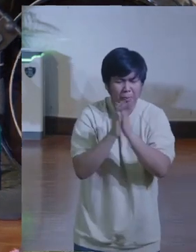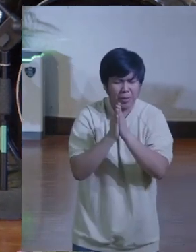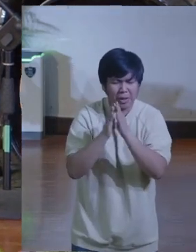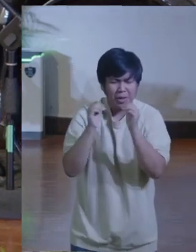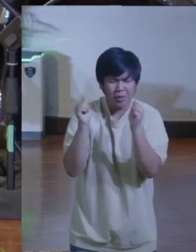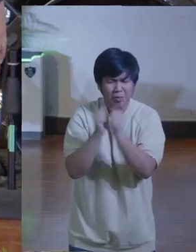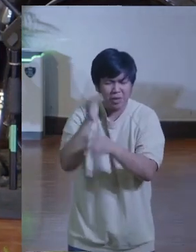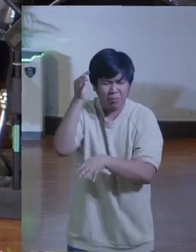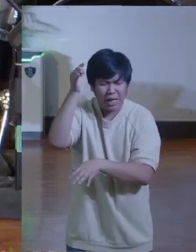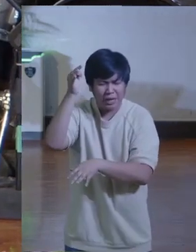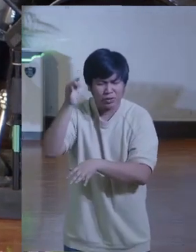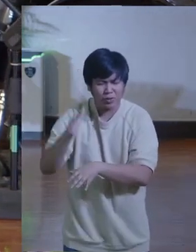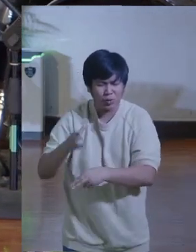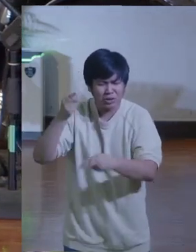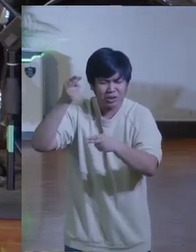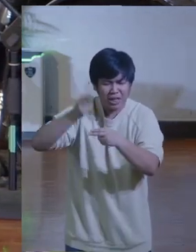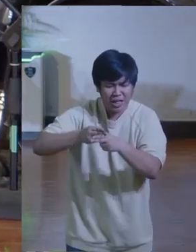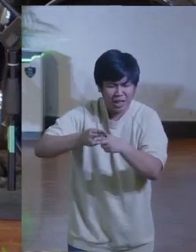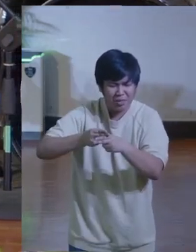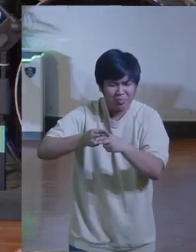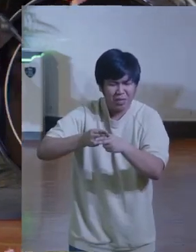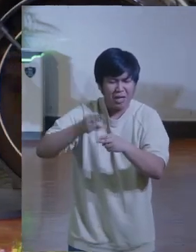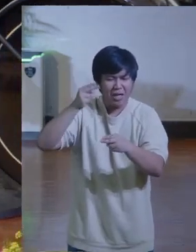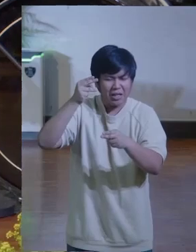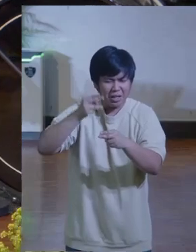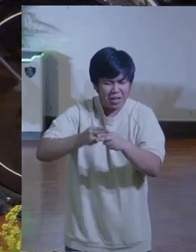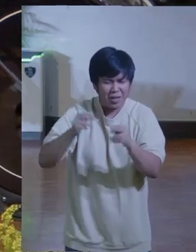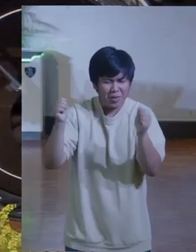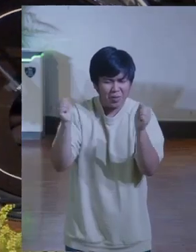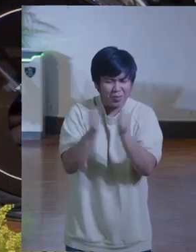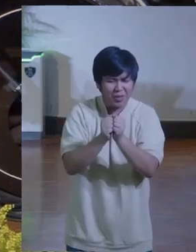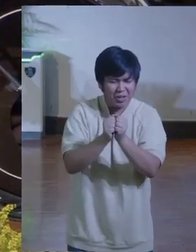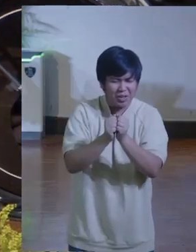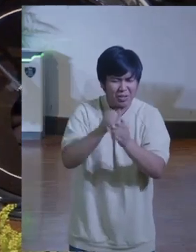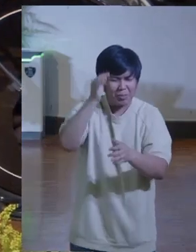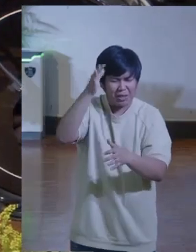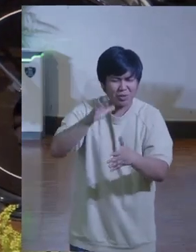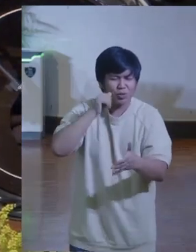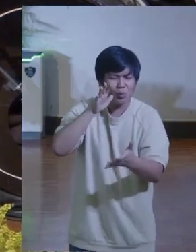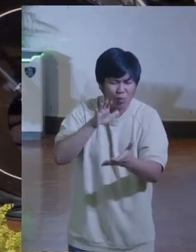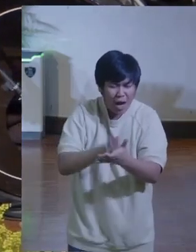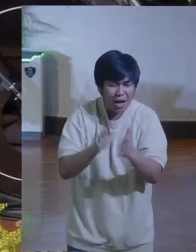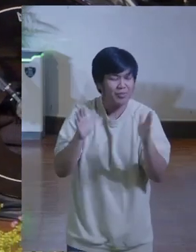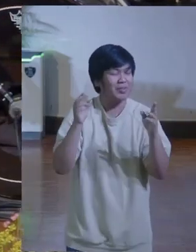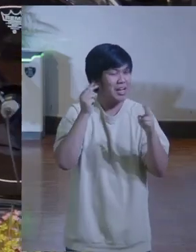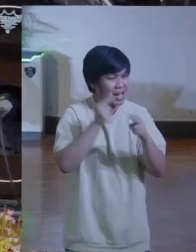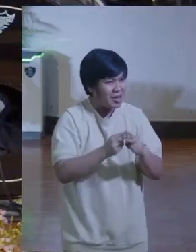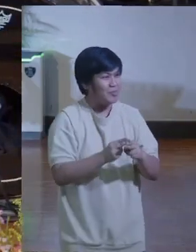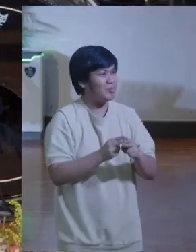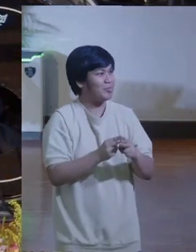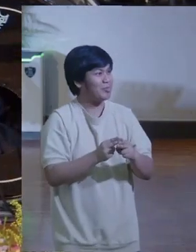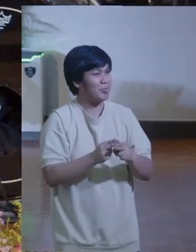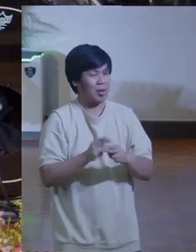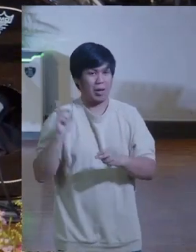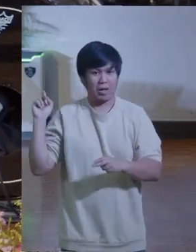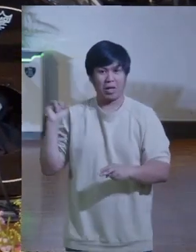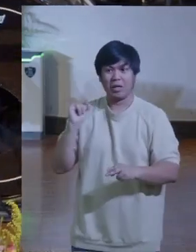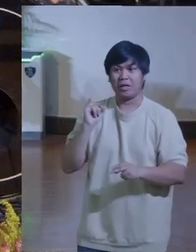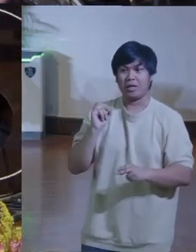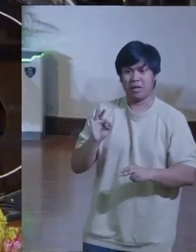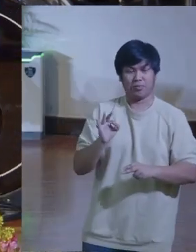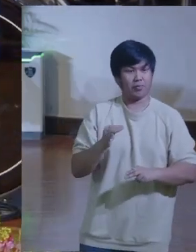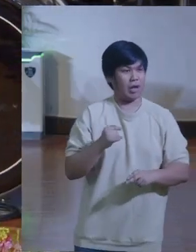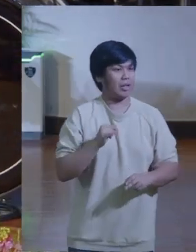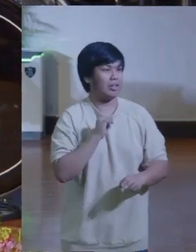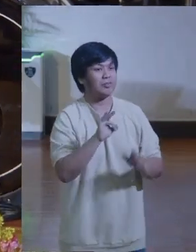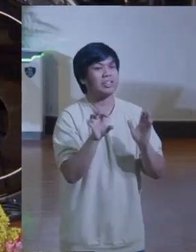sa pananalangin? Mas maepekto ba, mga kapatid, kung sasamahan ni Pastor BJ ang isang